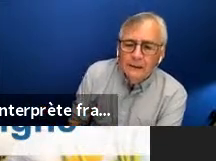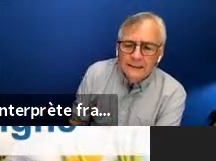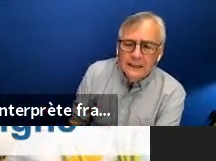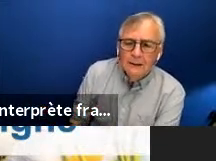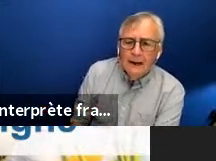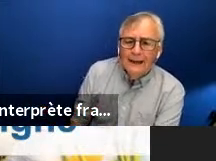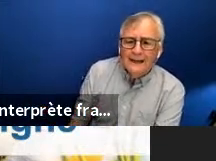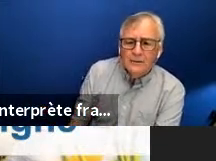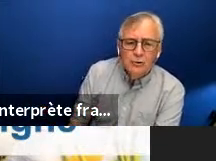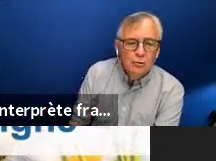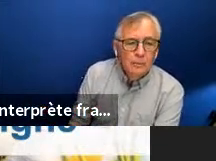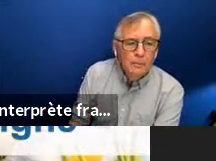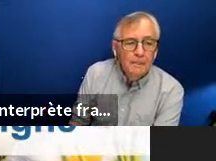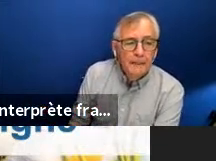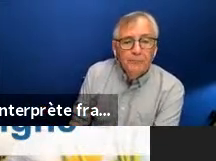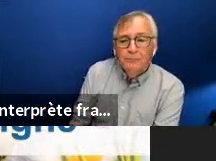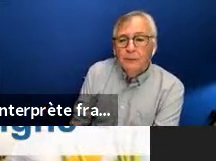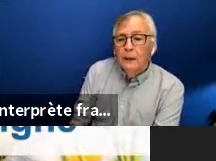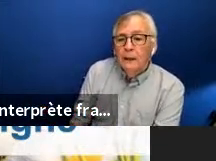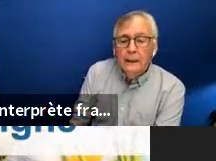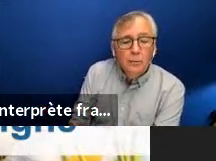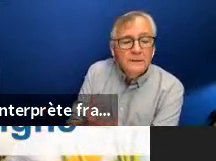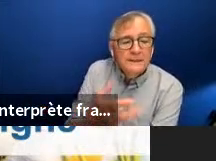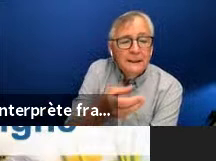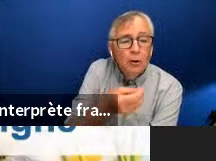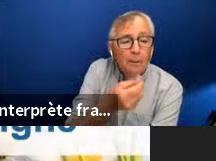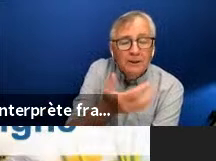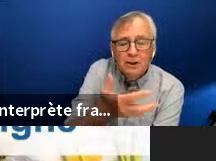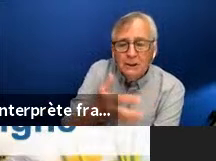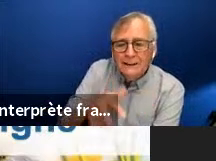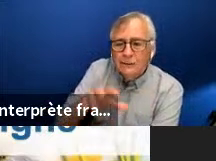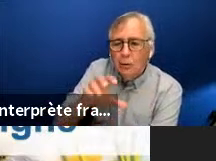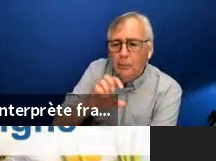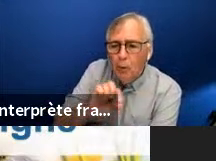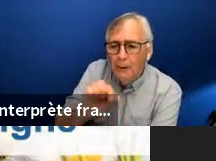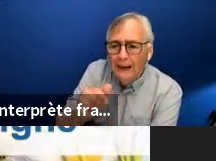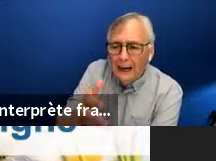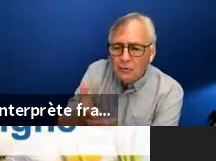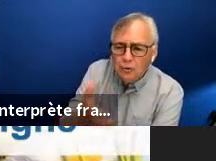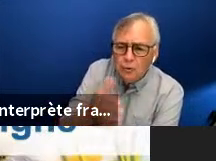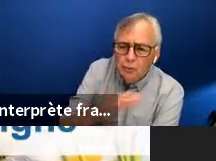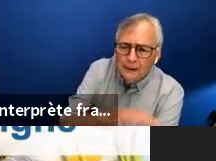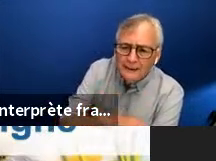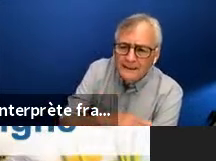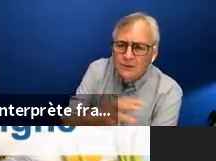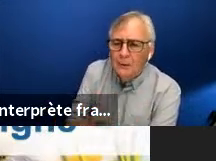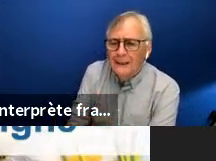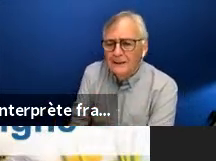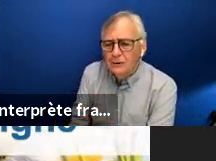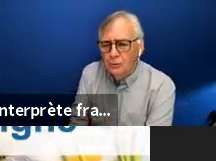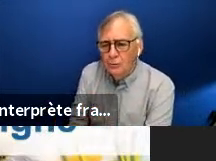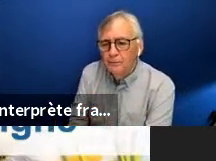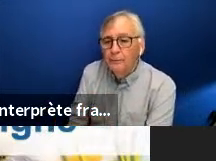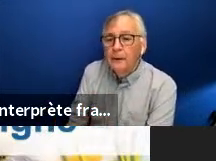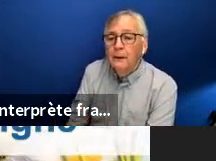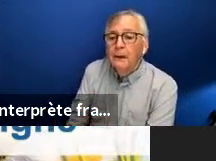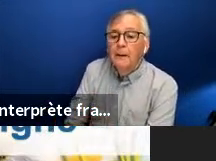était attendue. Et aussi le pidgin, qui est un peu un mélange du français et du